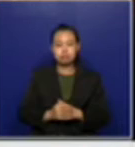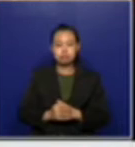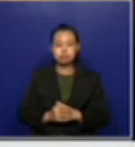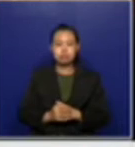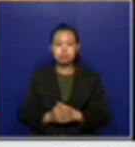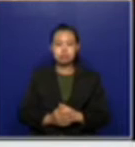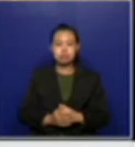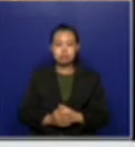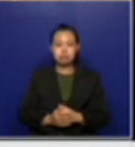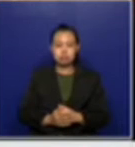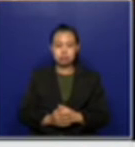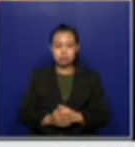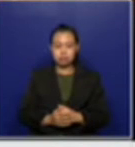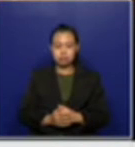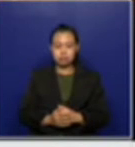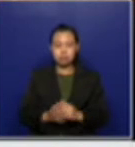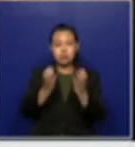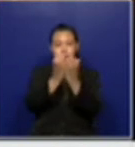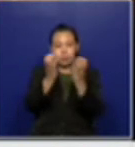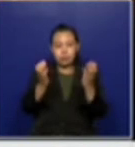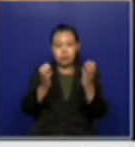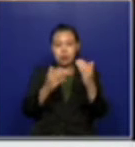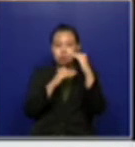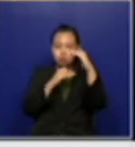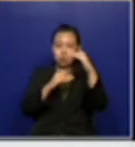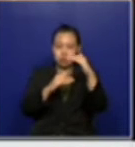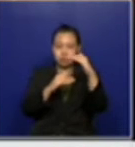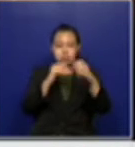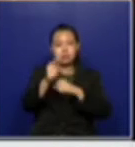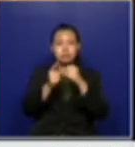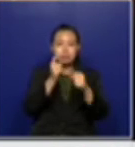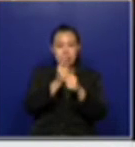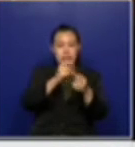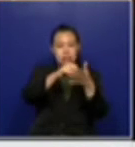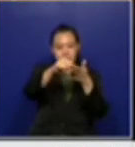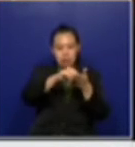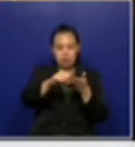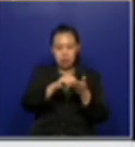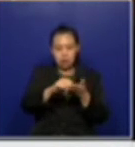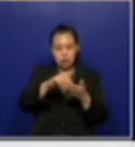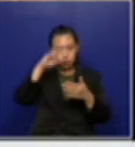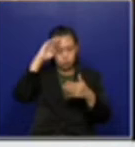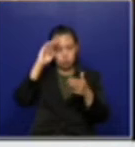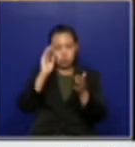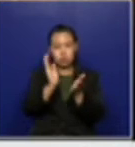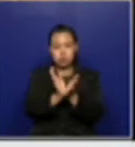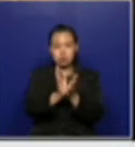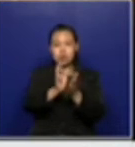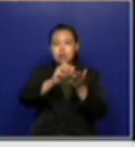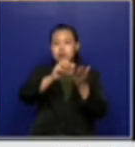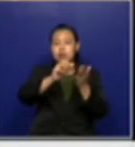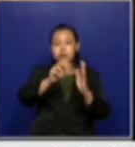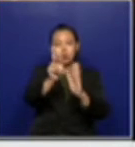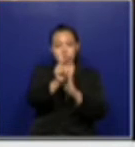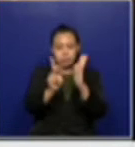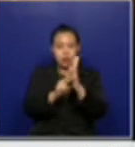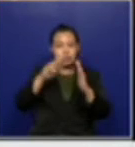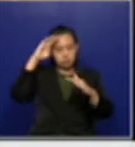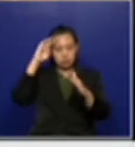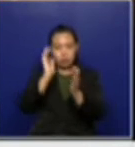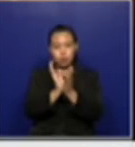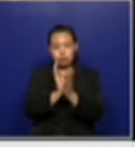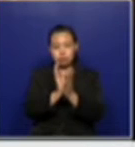ไว้ให้เสร็จภายใน1ปีเรื่องปรับปรุงกฎหมายตำรวจวันนี้รัฐธรรมนูญมีผลบังคับใช้แล้ว3